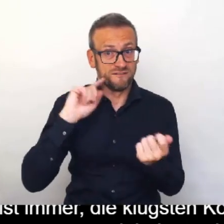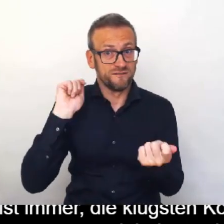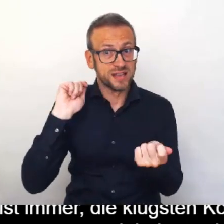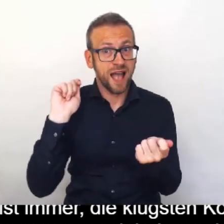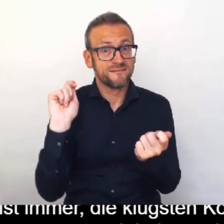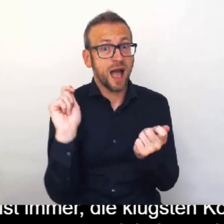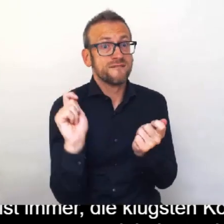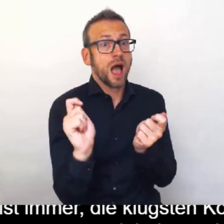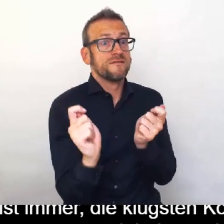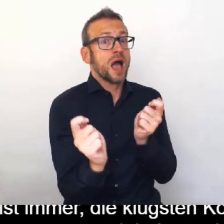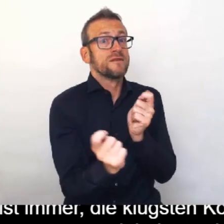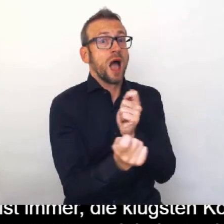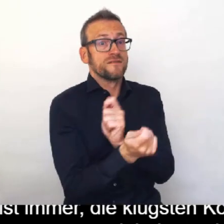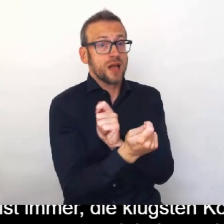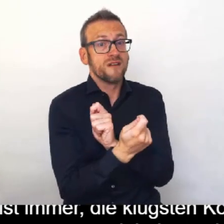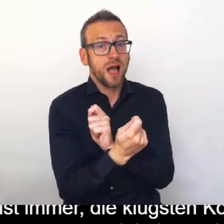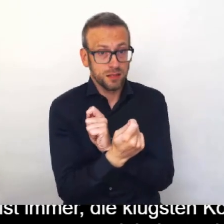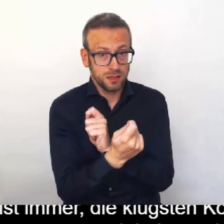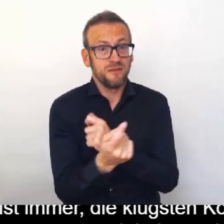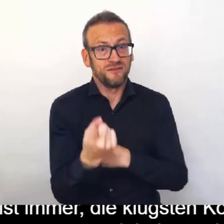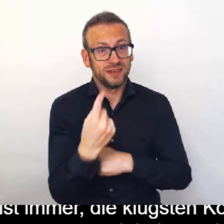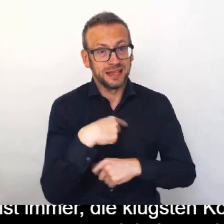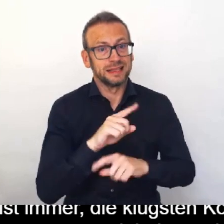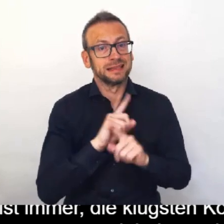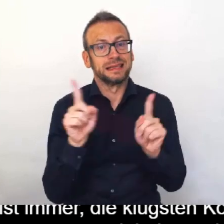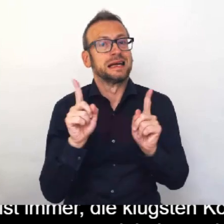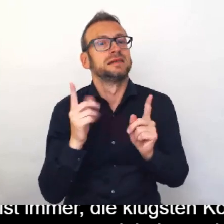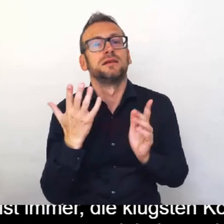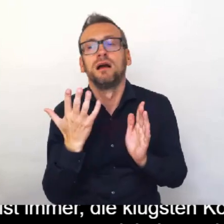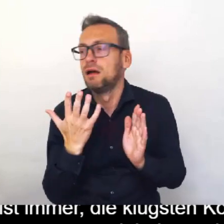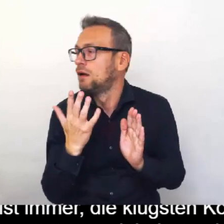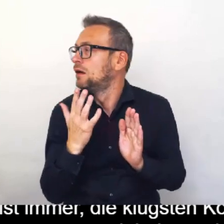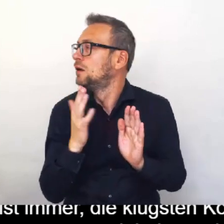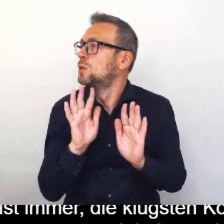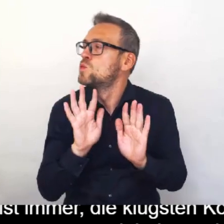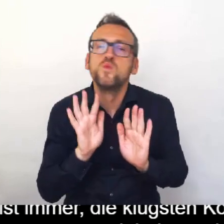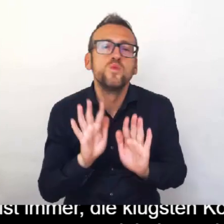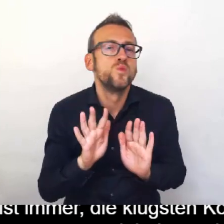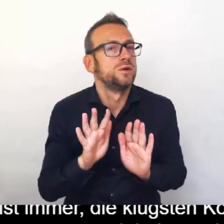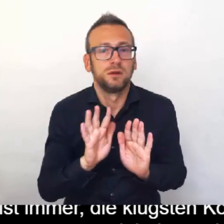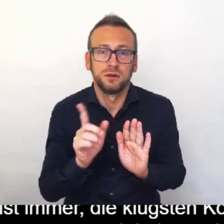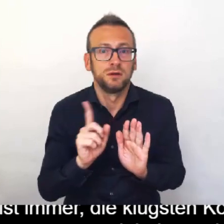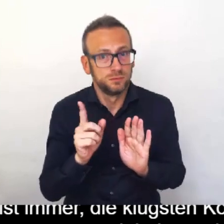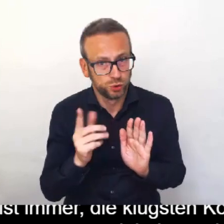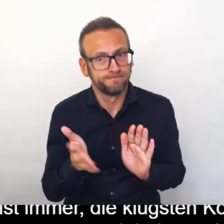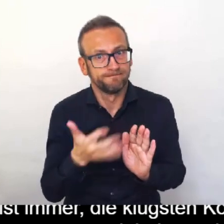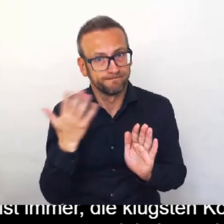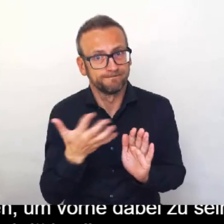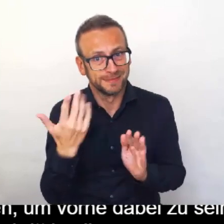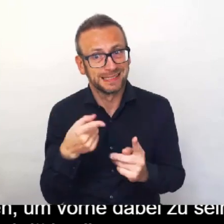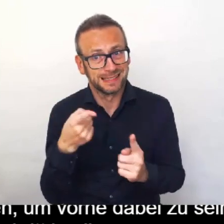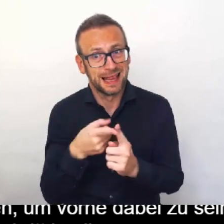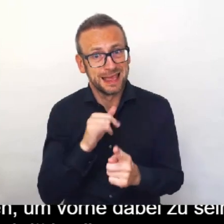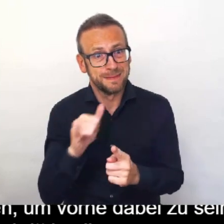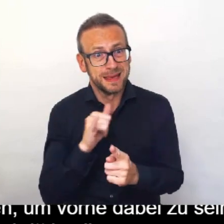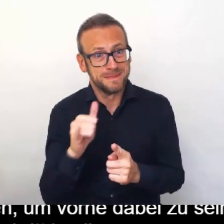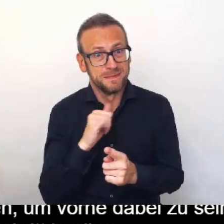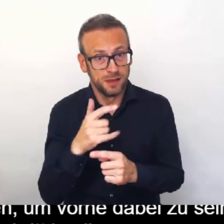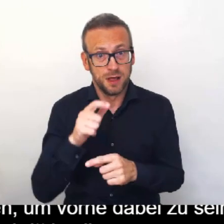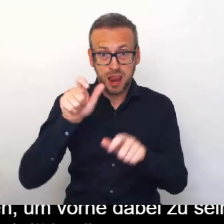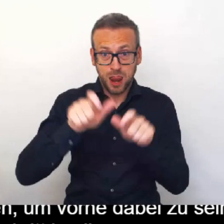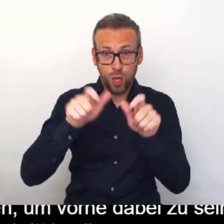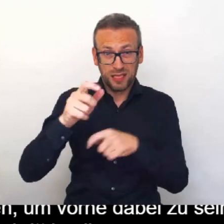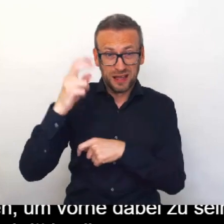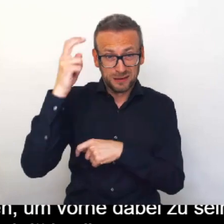Seite den Universitäten. Da ist doch vieles, vieles ganz anders, als das noch vor 20 Jahren war. Und ich bin fest davon